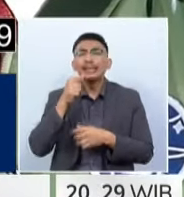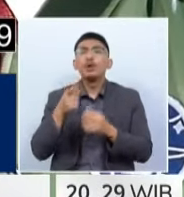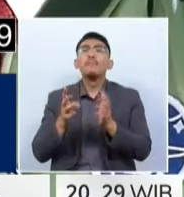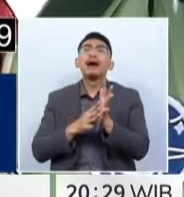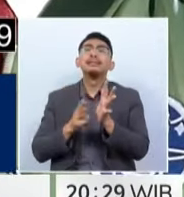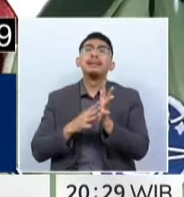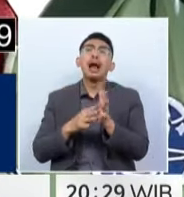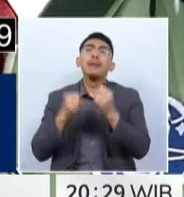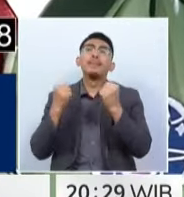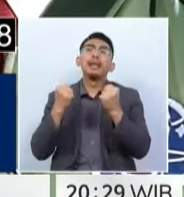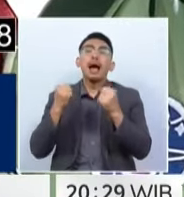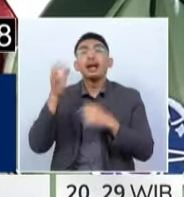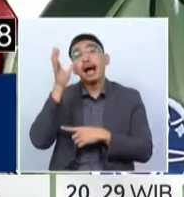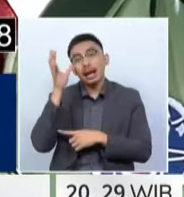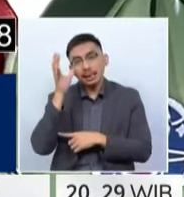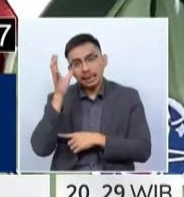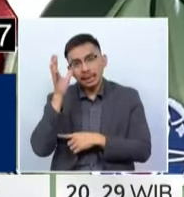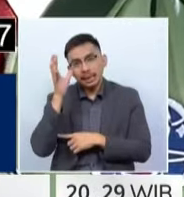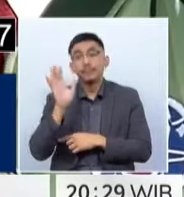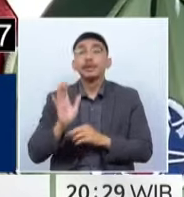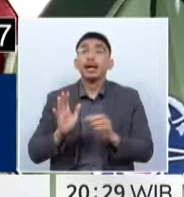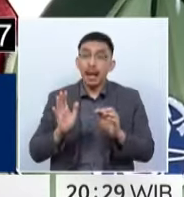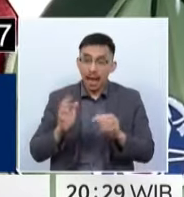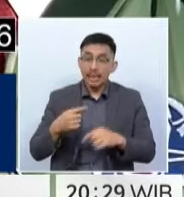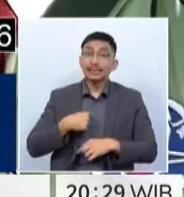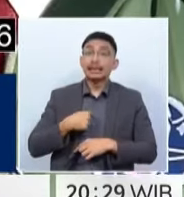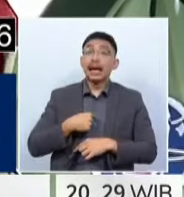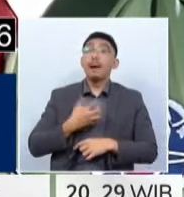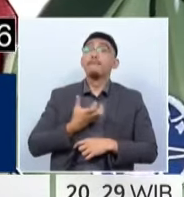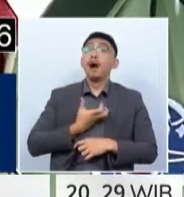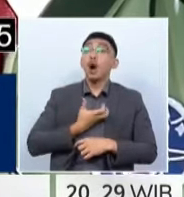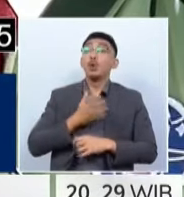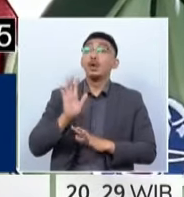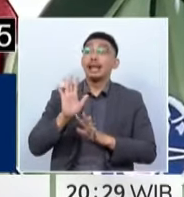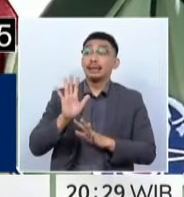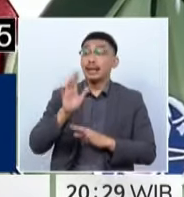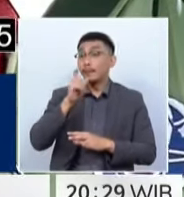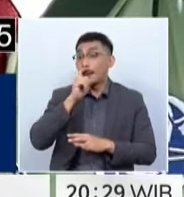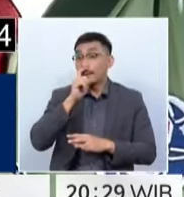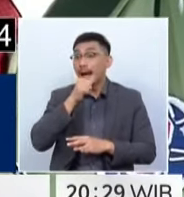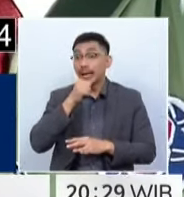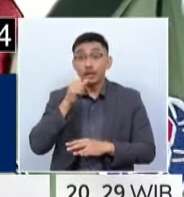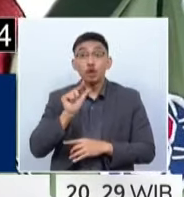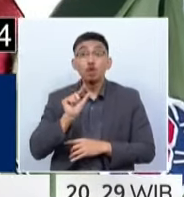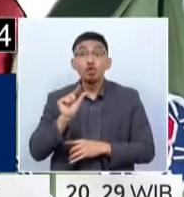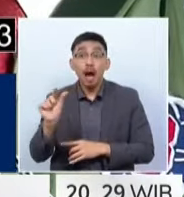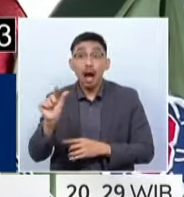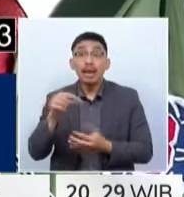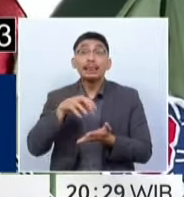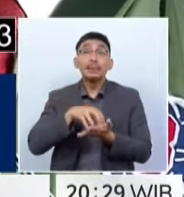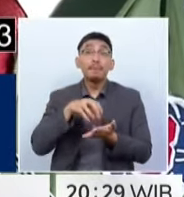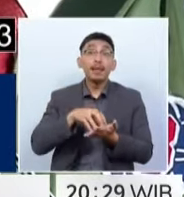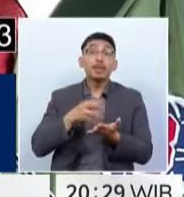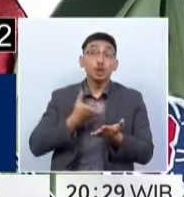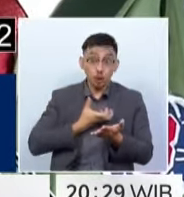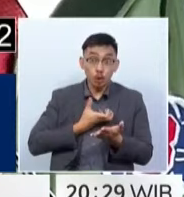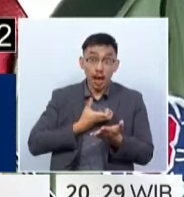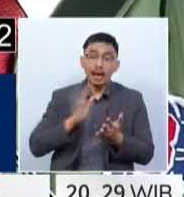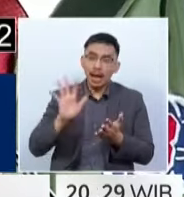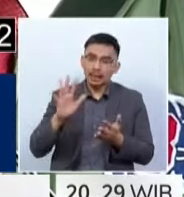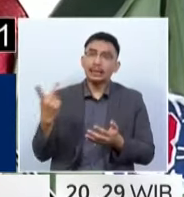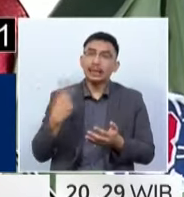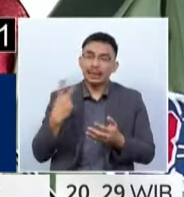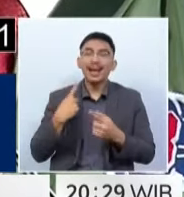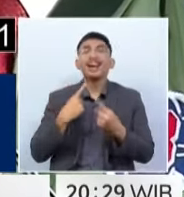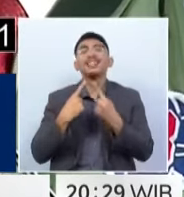Saya bersedia Pak Anis mengundang Pak Anis di tempat yang Pak Anis suka kita diskusi Saya akan bawa data Saya akan